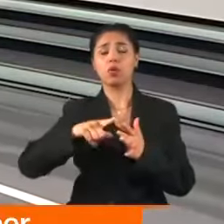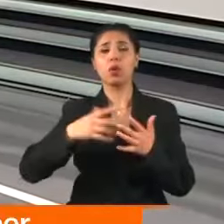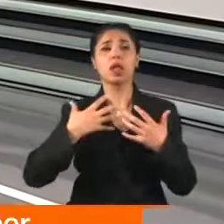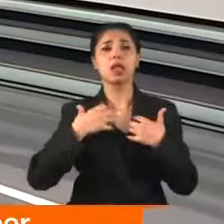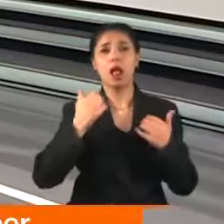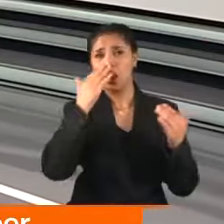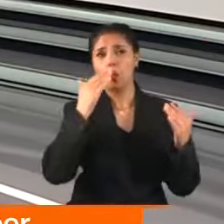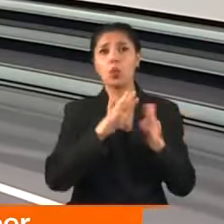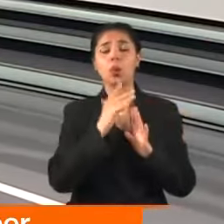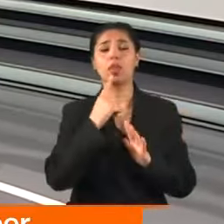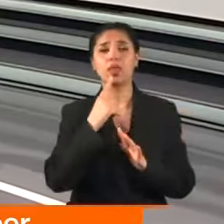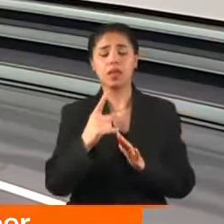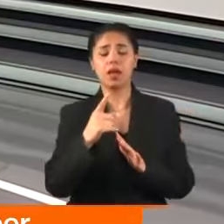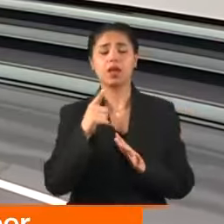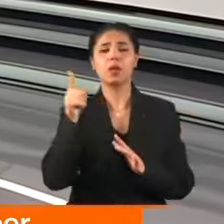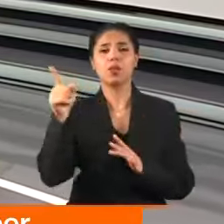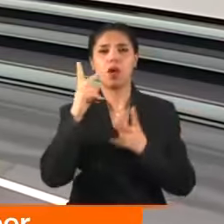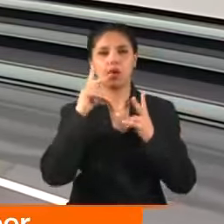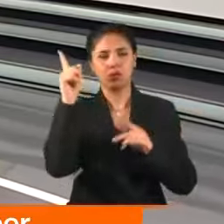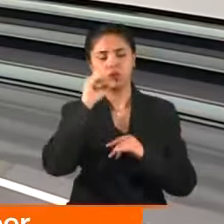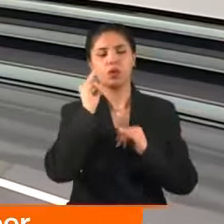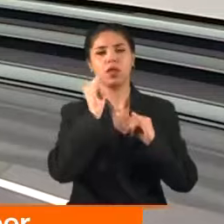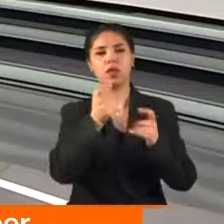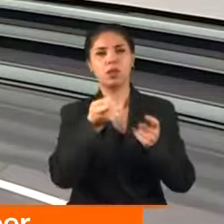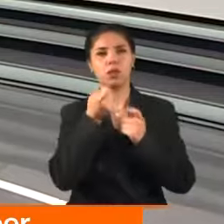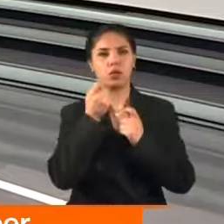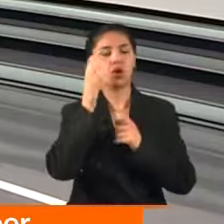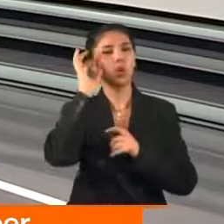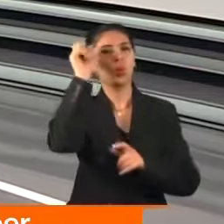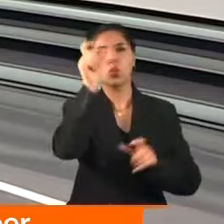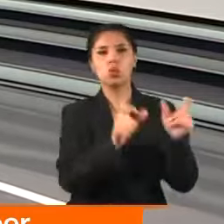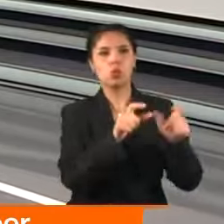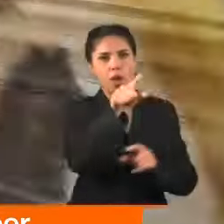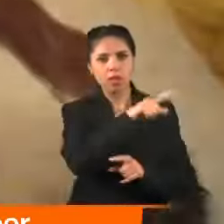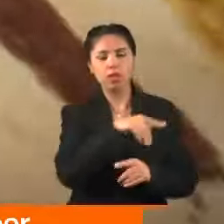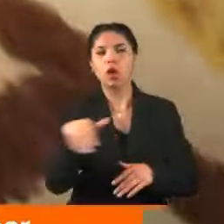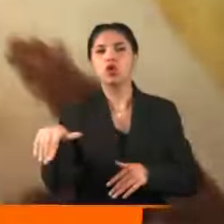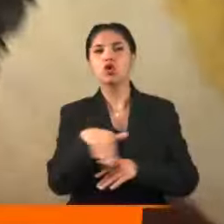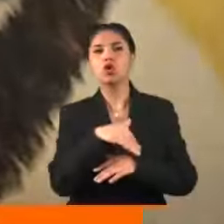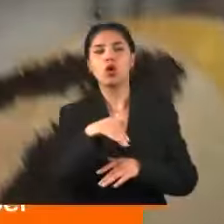söyledi. Tepki çekti açıklama. Bakın uzmanlar ve sokak ne diyor?